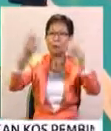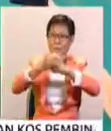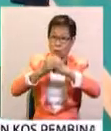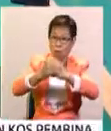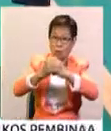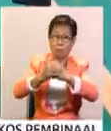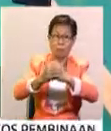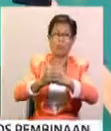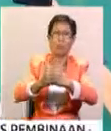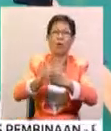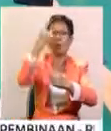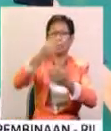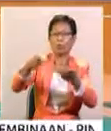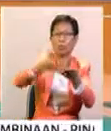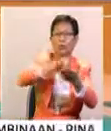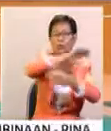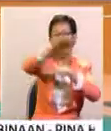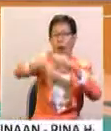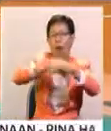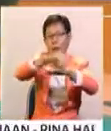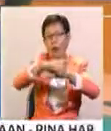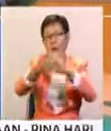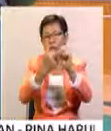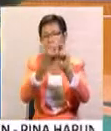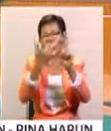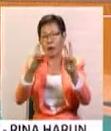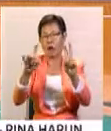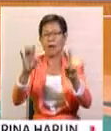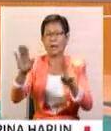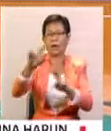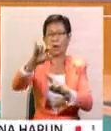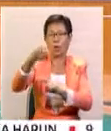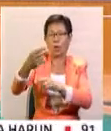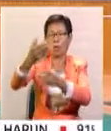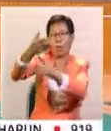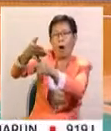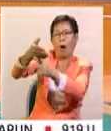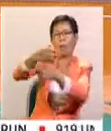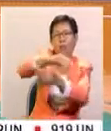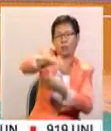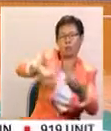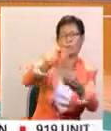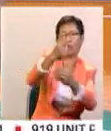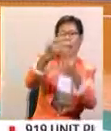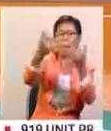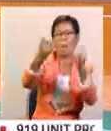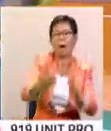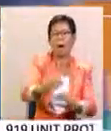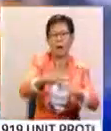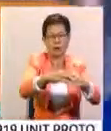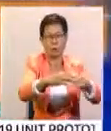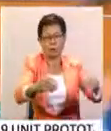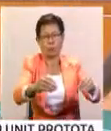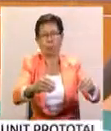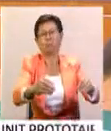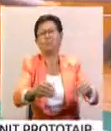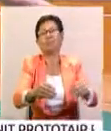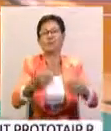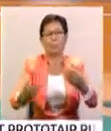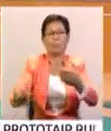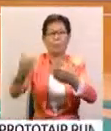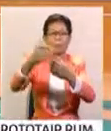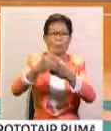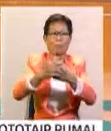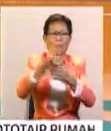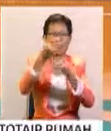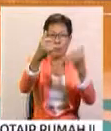Baru Cina. Untuk rekod All England 2018, Jin Wei terkandas pusingan kedua tewas kepada pemain Jepun Aya Ohori. Turut layak beraksi